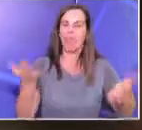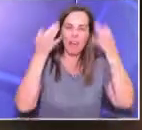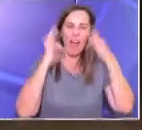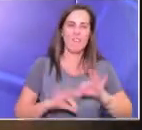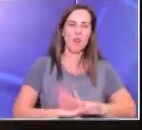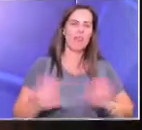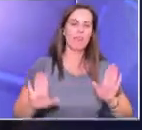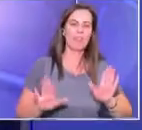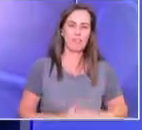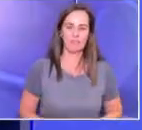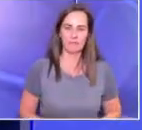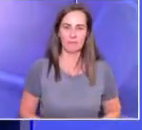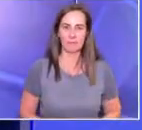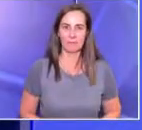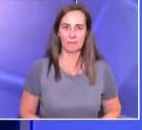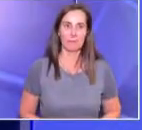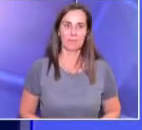טובה. נכון.